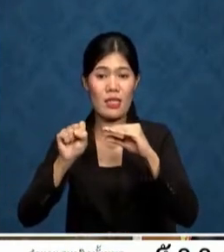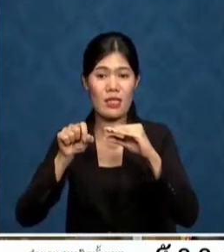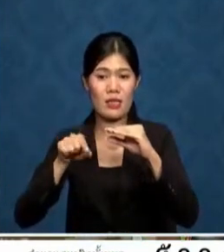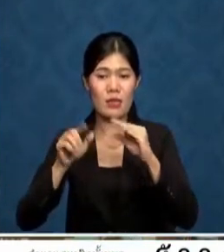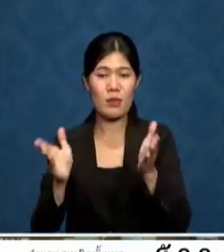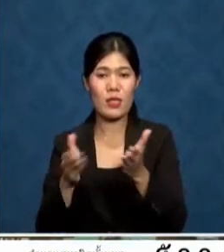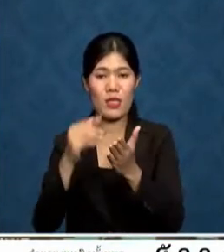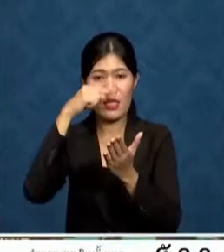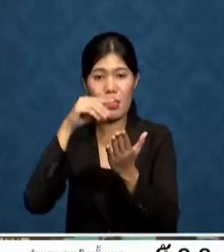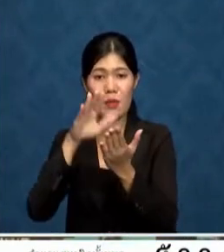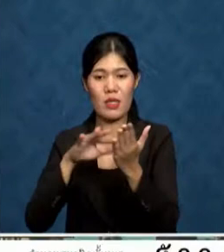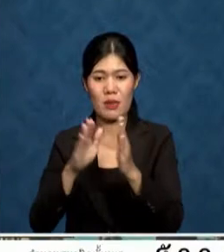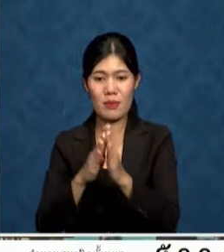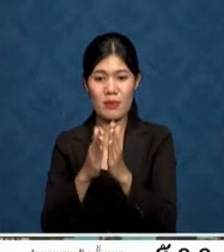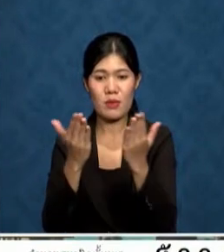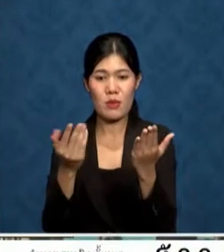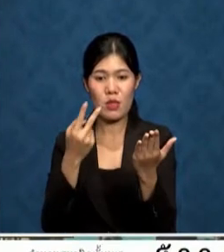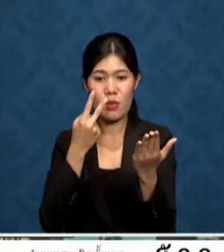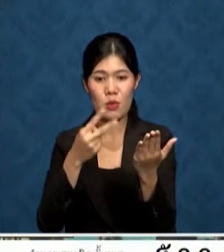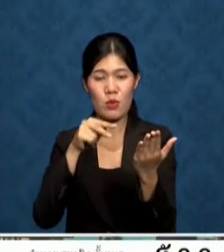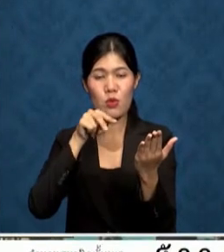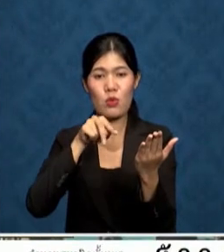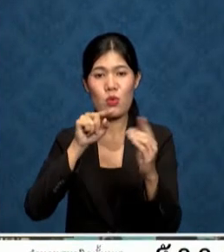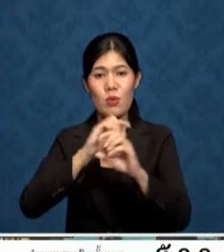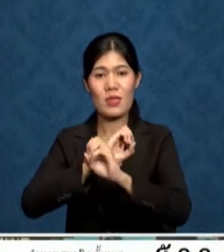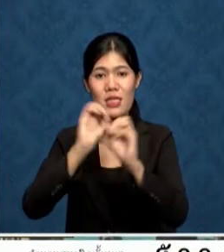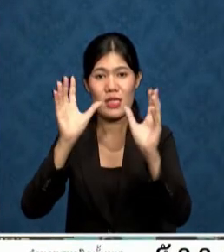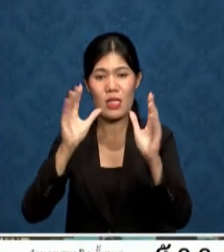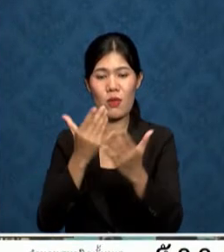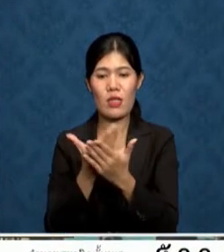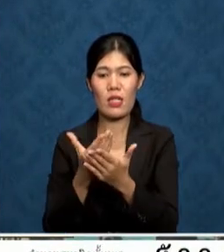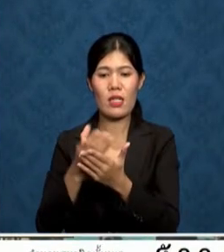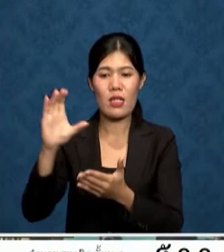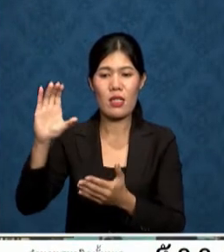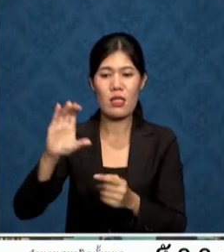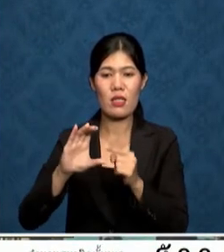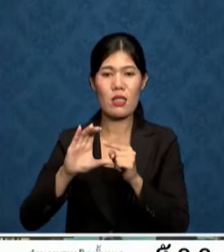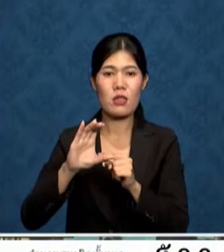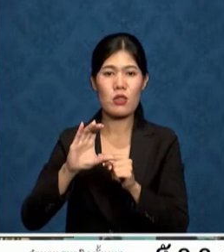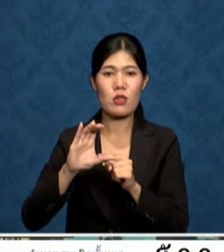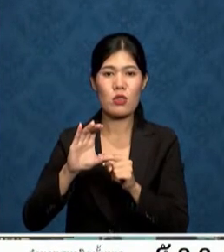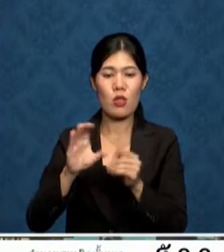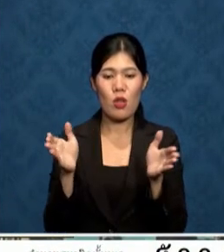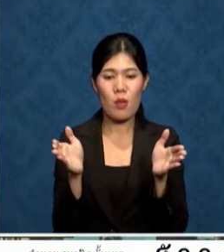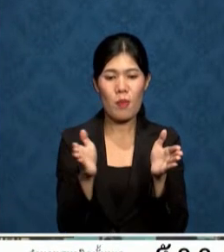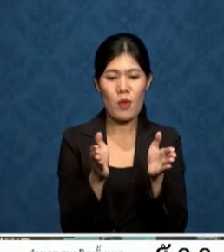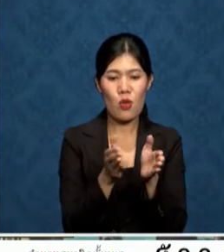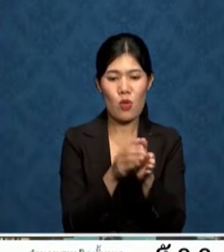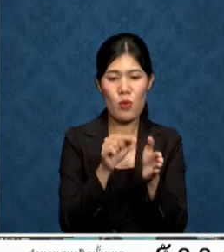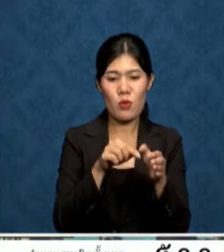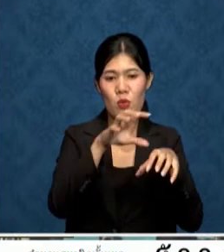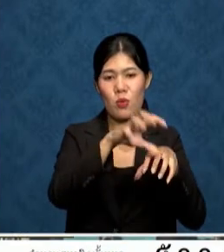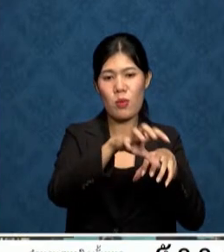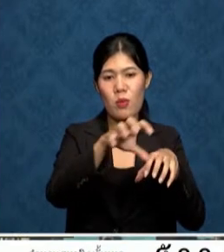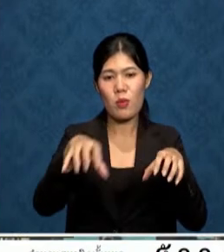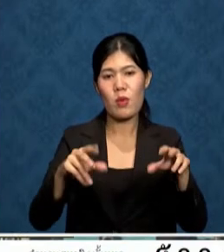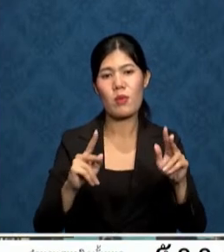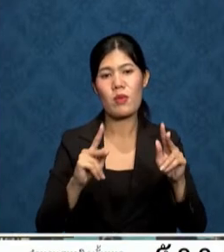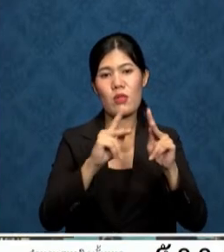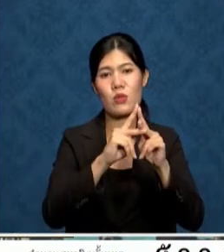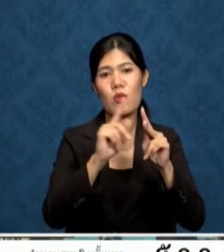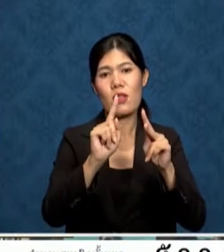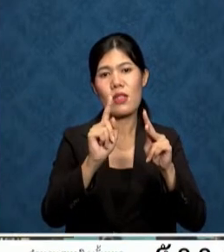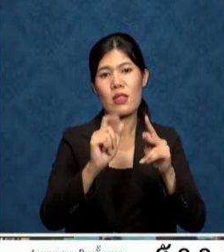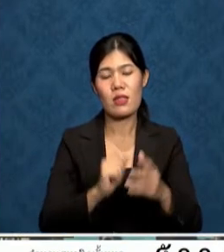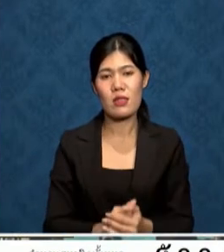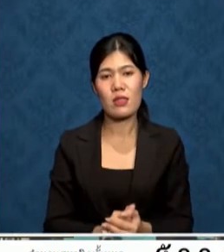มันก็จะพอมองออกนะครับว่างบประมาณด้าน Soft Powerมันไปกระจุกอยู่ที่กระทรวงใดบ้างมันก็พอจะเดาได้ว่า